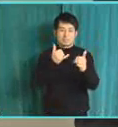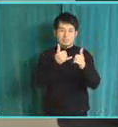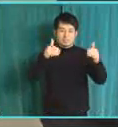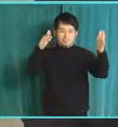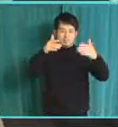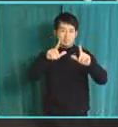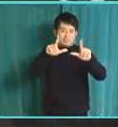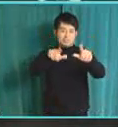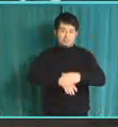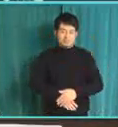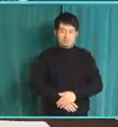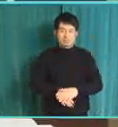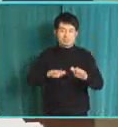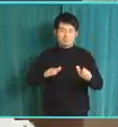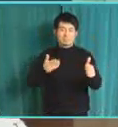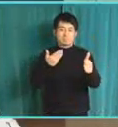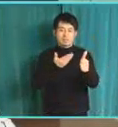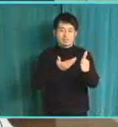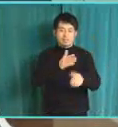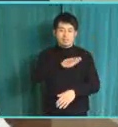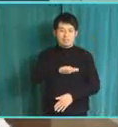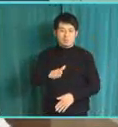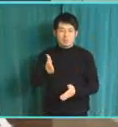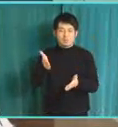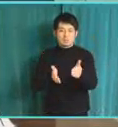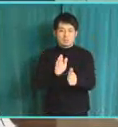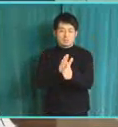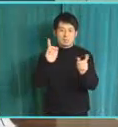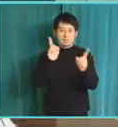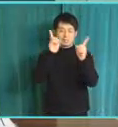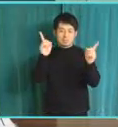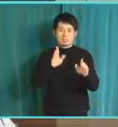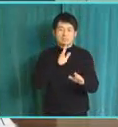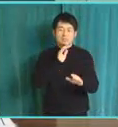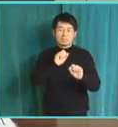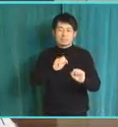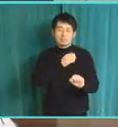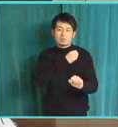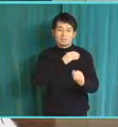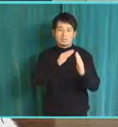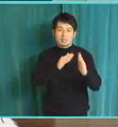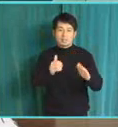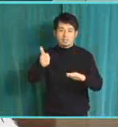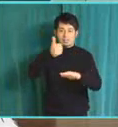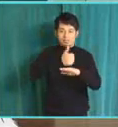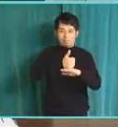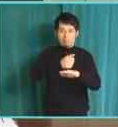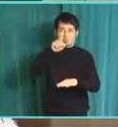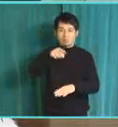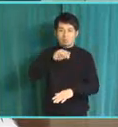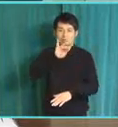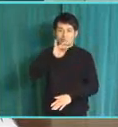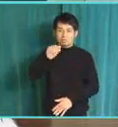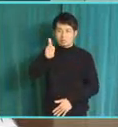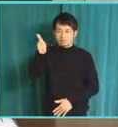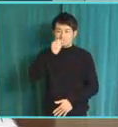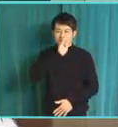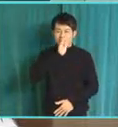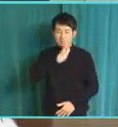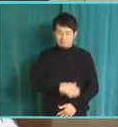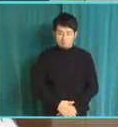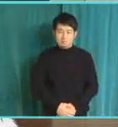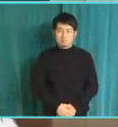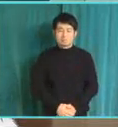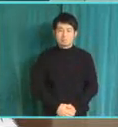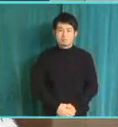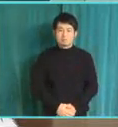を伺うのは、子育て支援フェスティバル実行委員会の野津実行委員長です。よろしくお願いいたします。 よろしくお願いいたします。